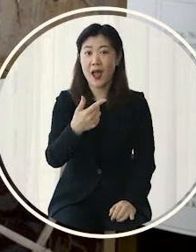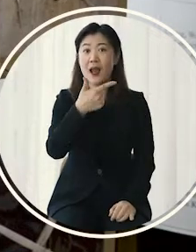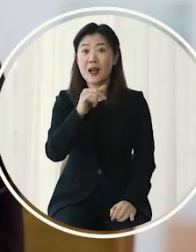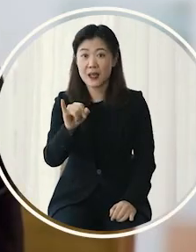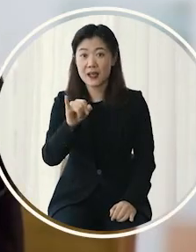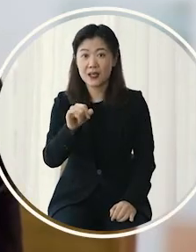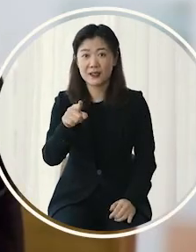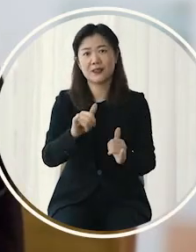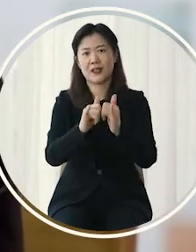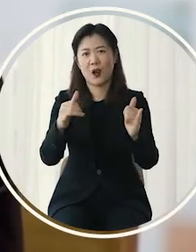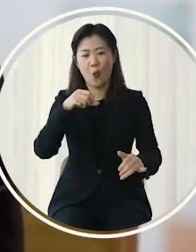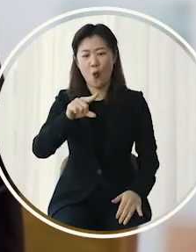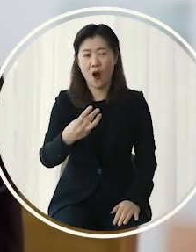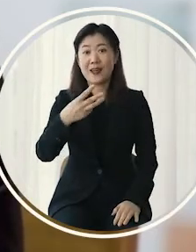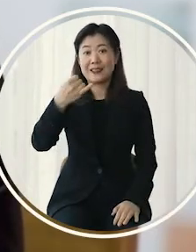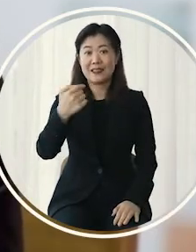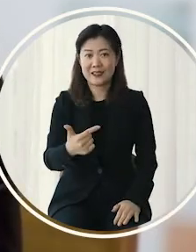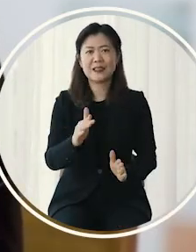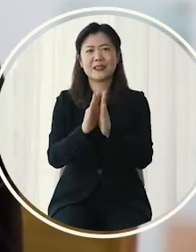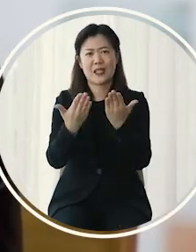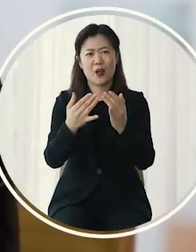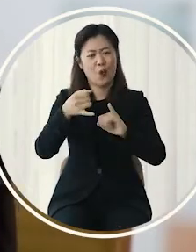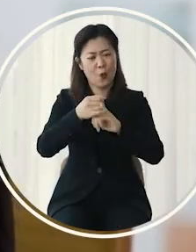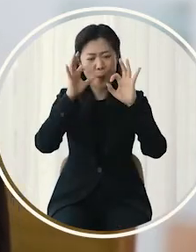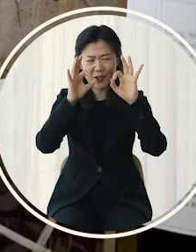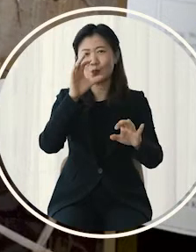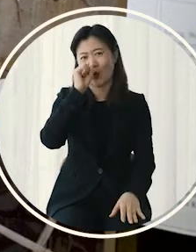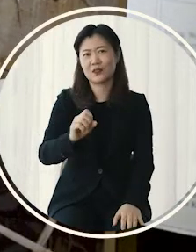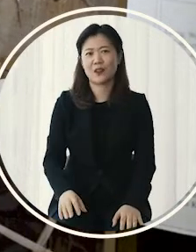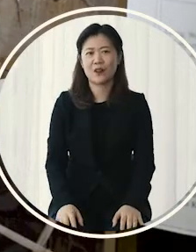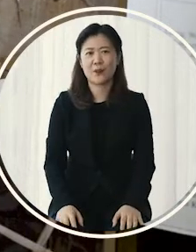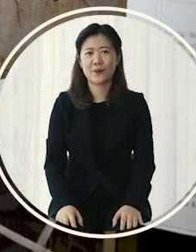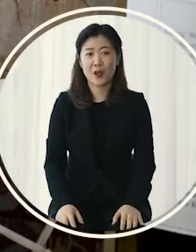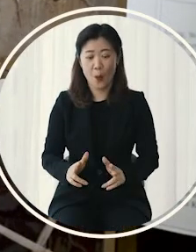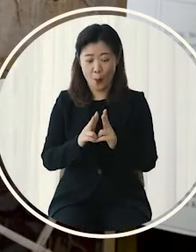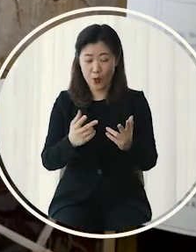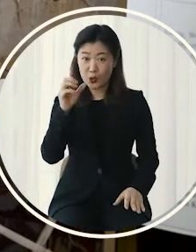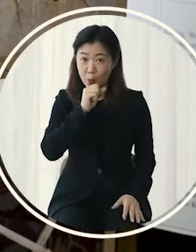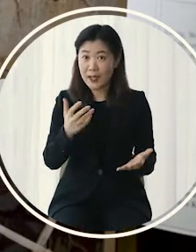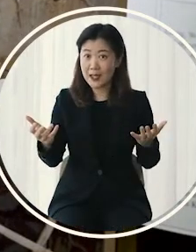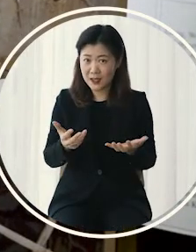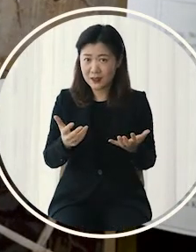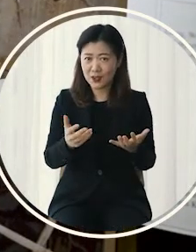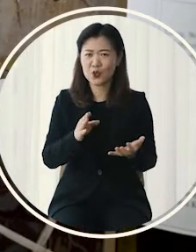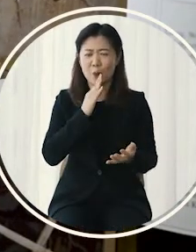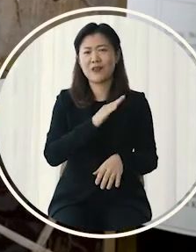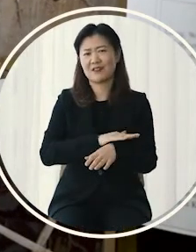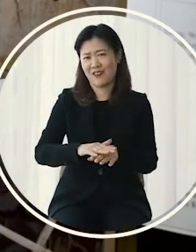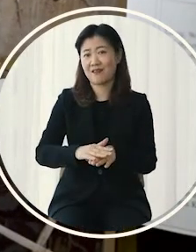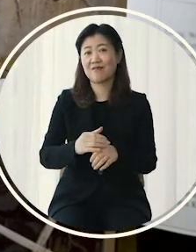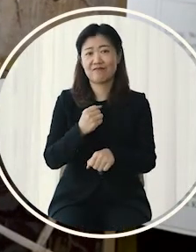소로우라는 분의 월든이라는 책을 학생들이 꼭 읽어봤으면 좋겠어요. 일단 자기가 좋아하는 일 있다는 것은 굉장히 잘된